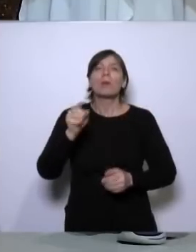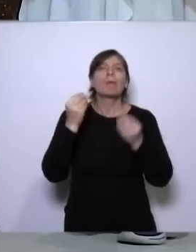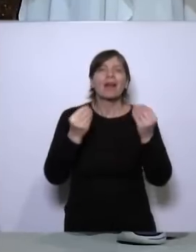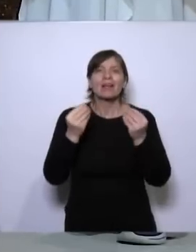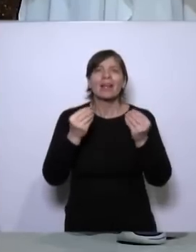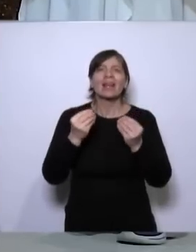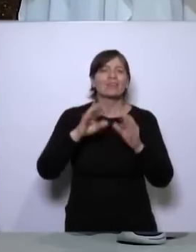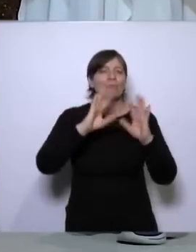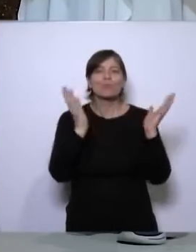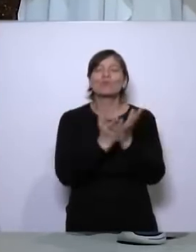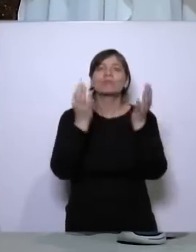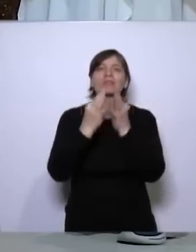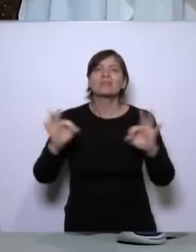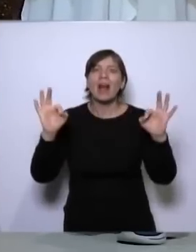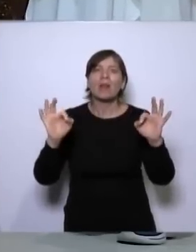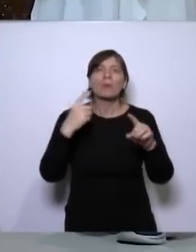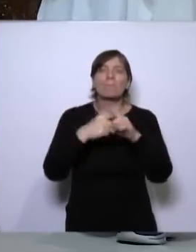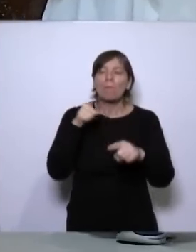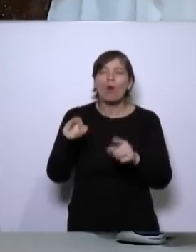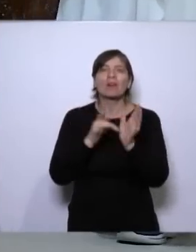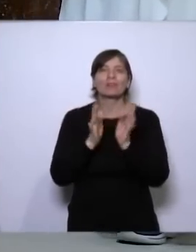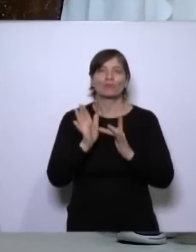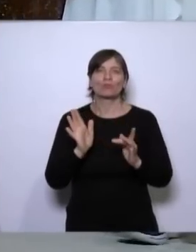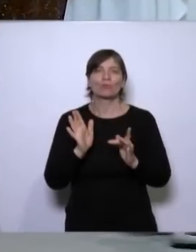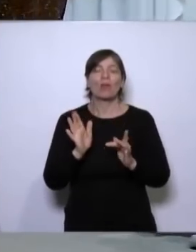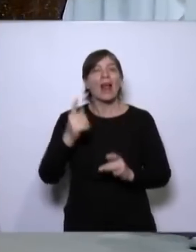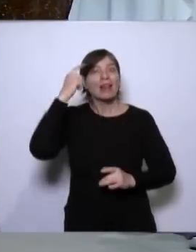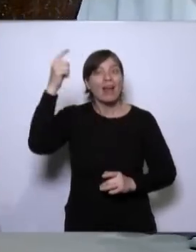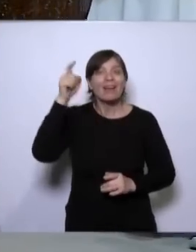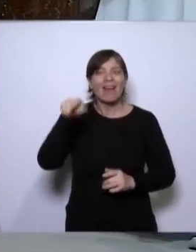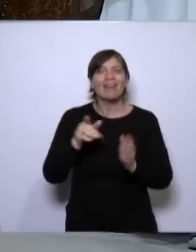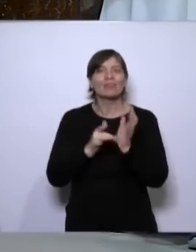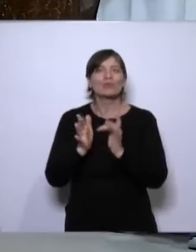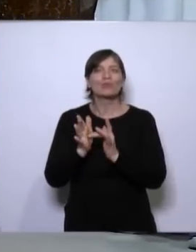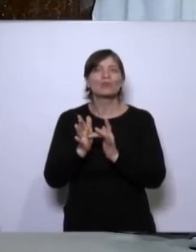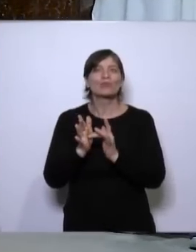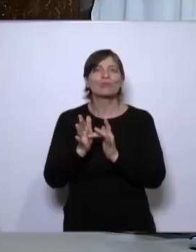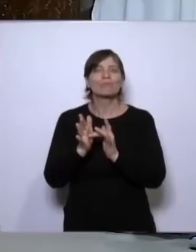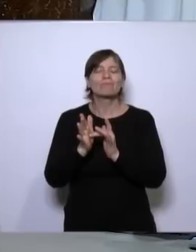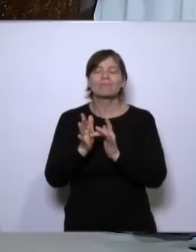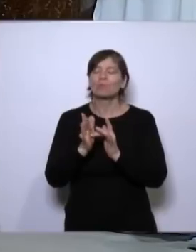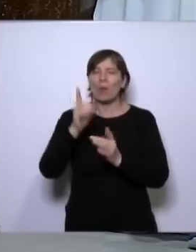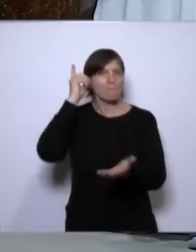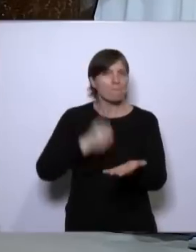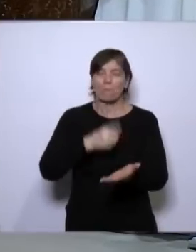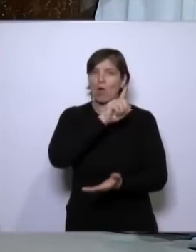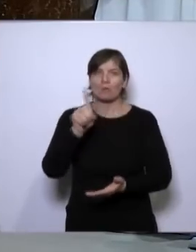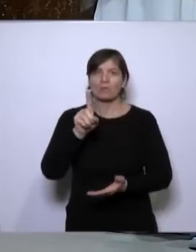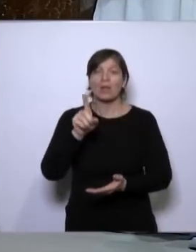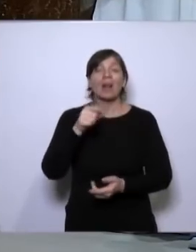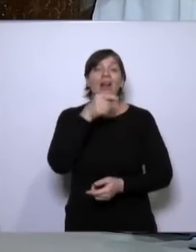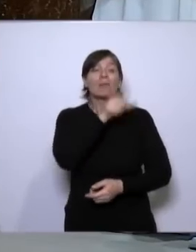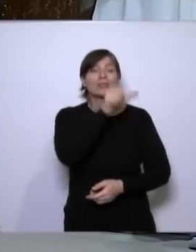que el mundo se salve por él. El que cree en él no es condenado. El que